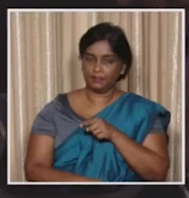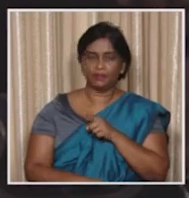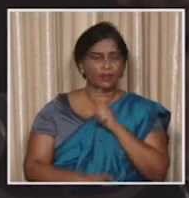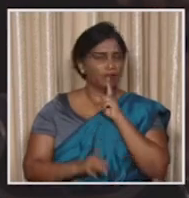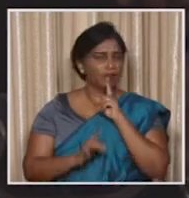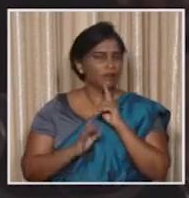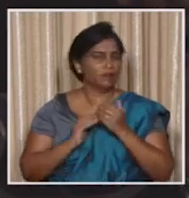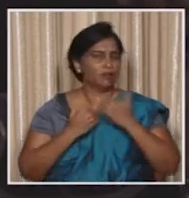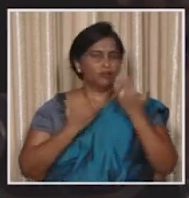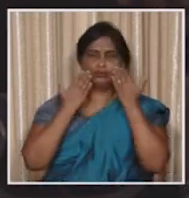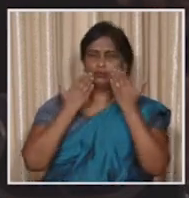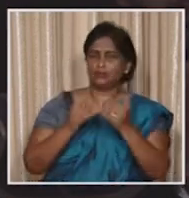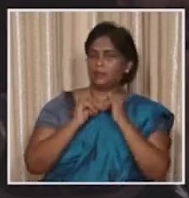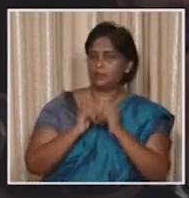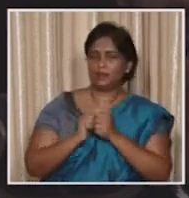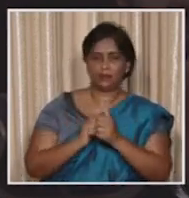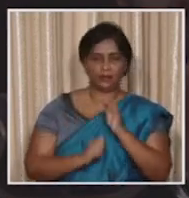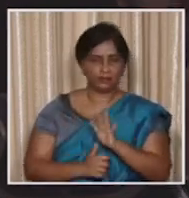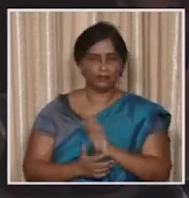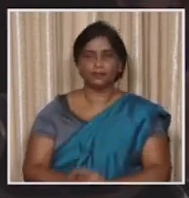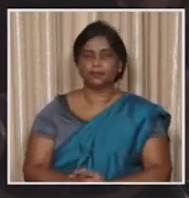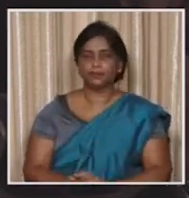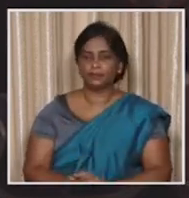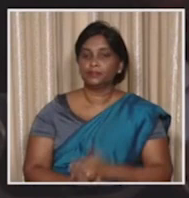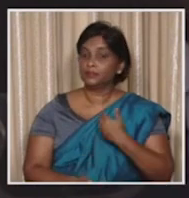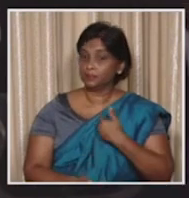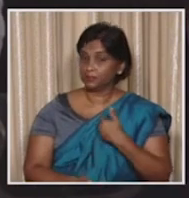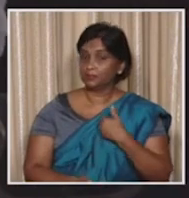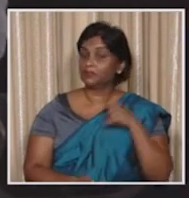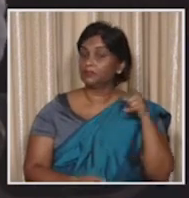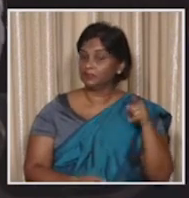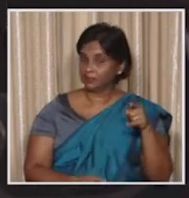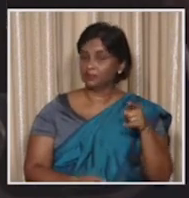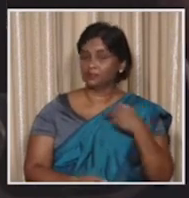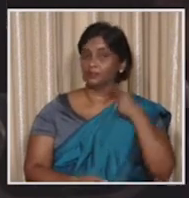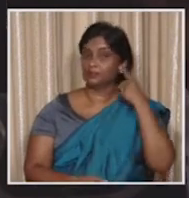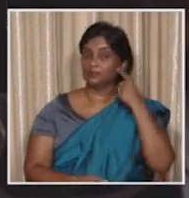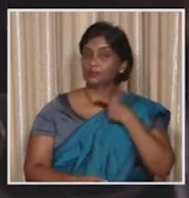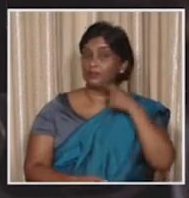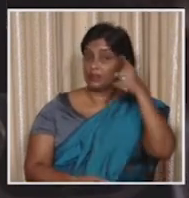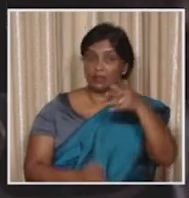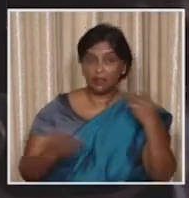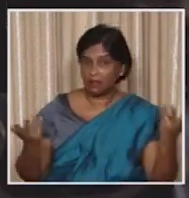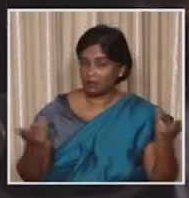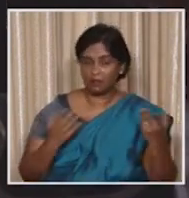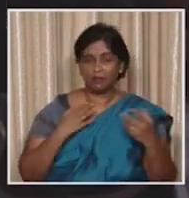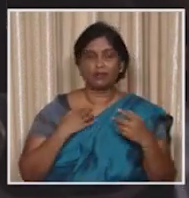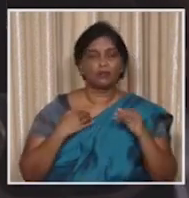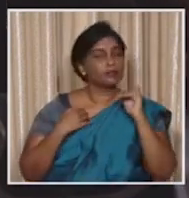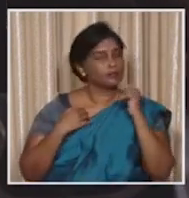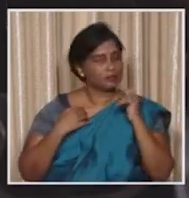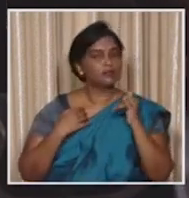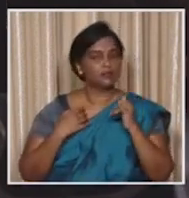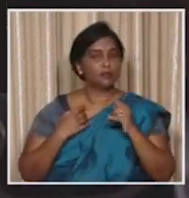ஒன்று உருவாகியிருந்தது. நாங்கள் அங்கே சென்றிருக்காவிட்டால் போலீசாருடைய அச்சுறுத்தல்கள் காரணமாக மக்கள் அந்த நினைவேந்தலை செய்ய முடியாத ஒரு நிலைமை ஏற்பட்டு ஏற்பட்டிருக்கும்.